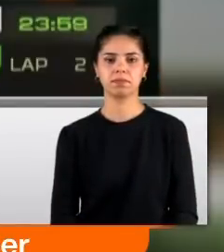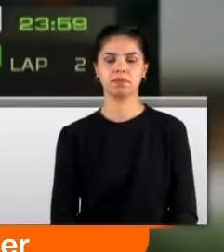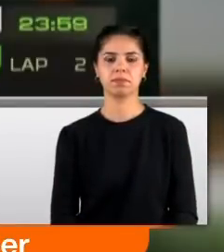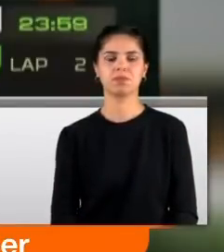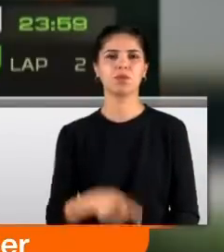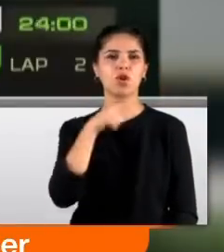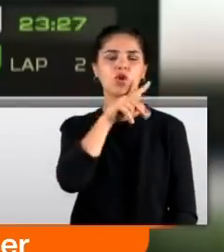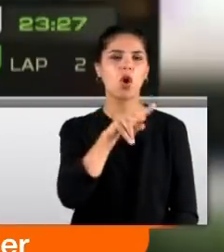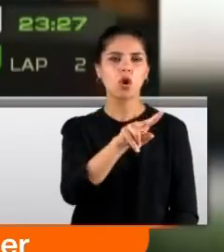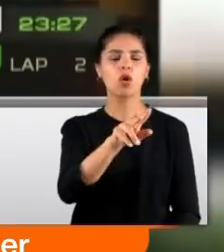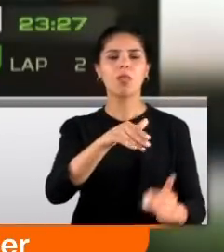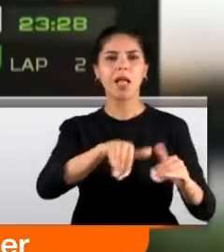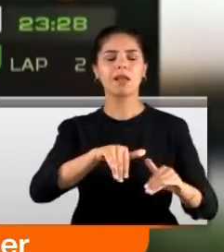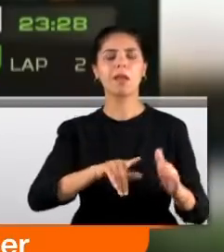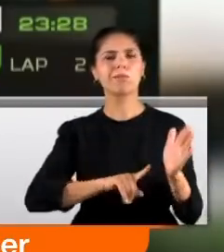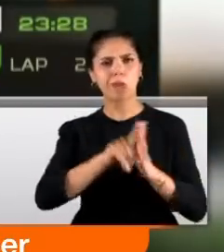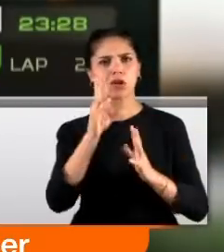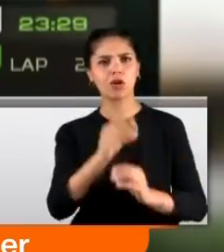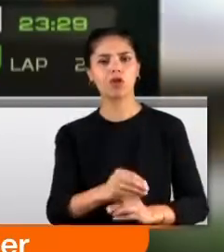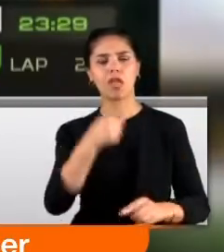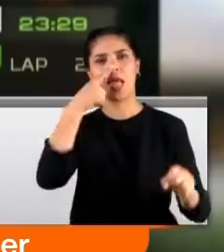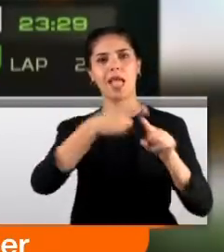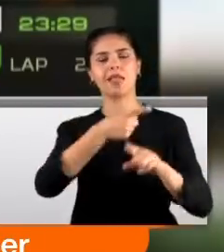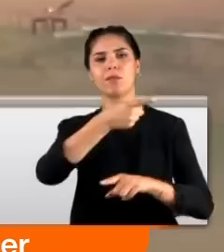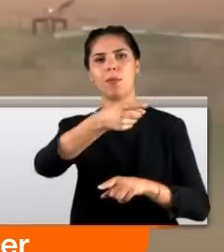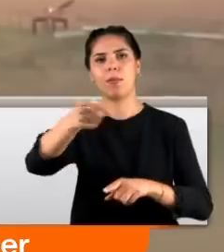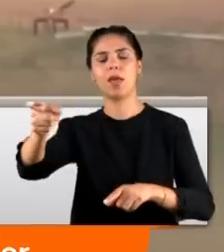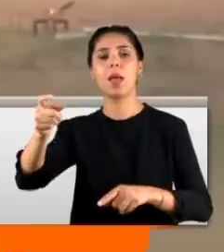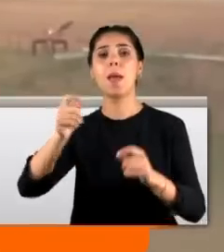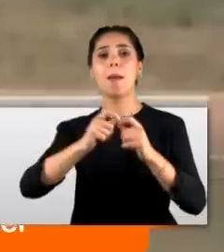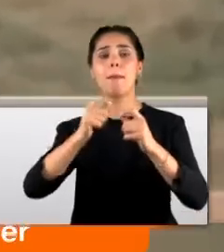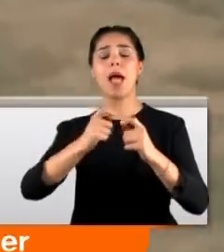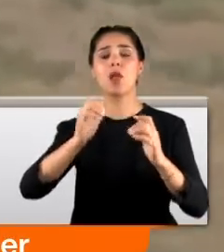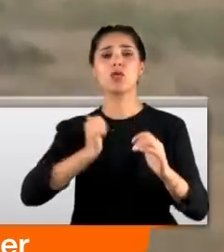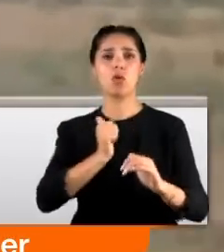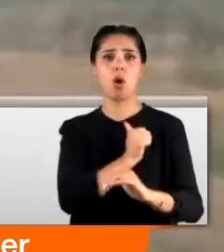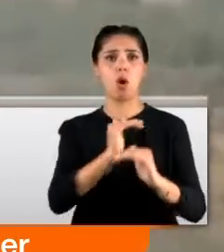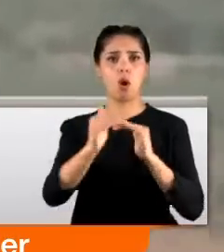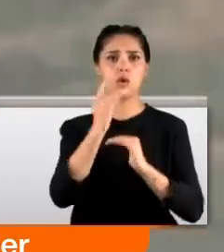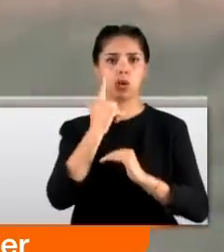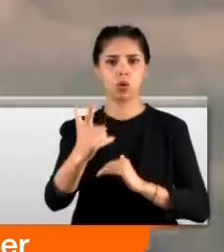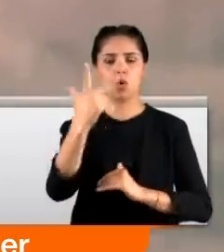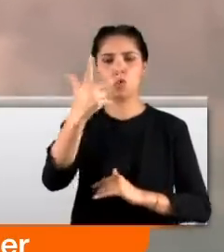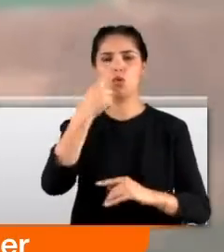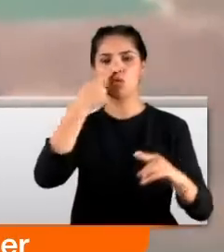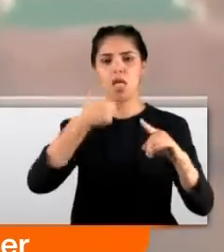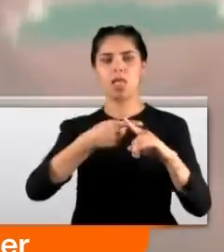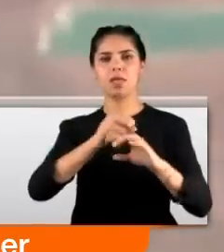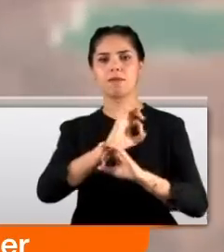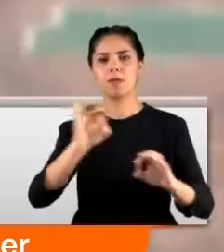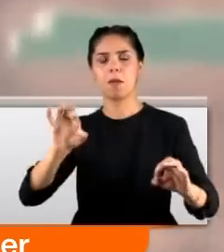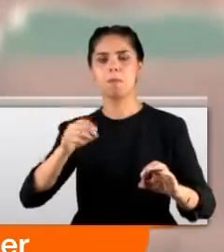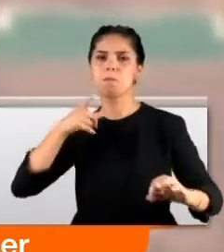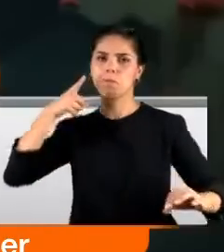Zorlu engellerin geçilmesinin ardından hedeflere atış yapıldı. Belarus ordusuna ait zırhlı birlik 3 hedefi tam isabetle vurarak bu